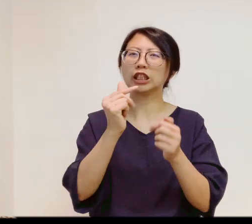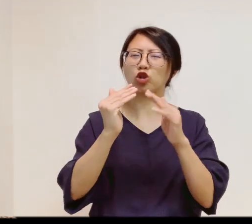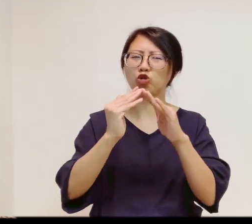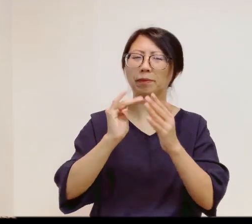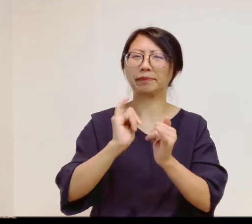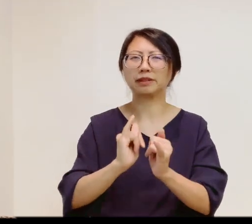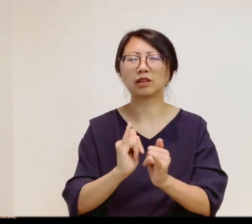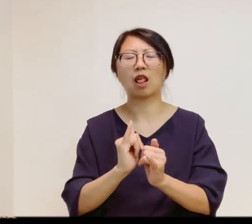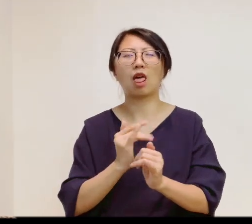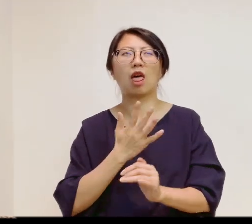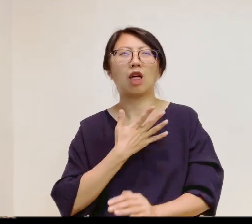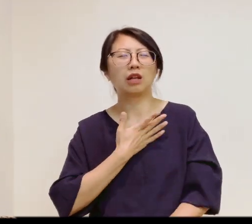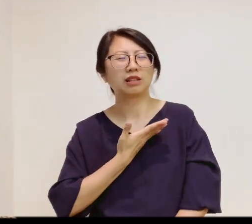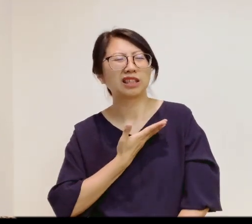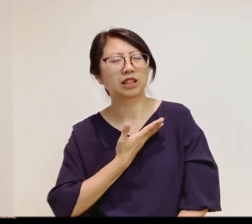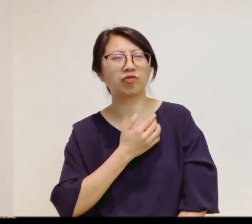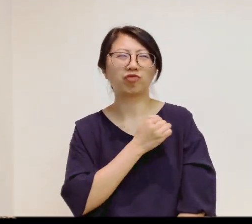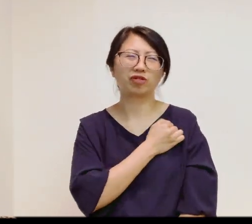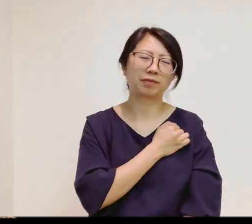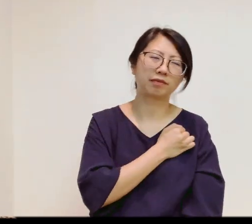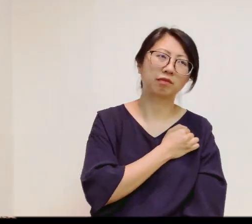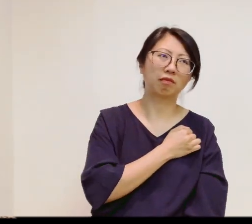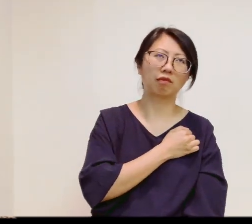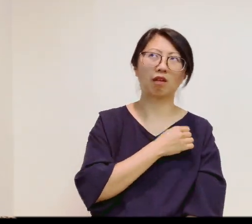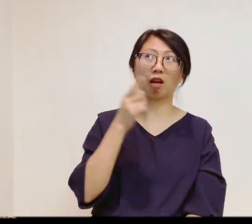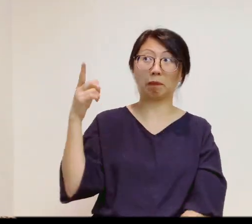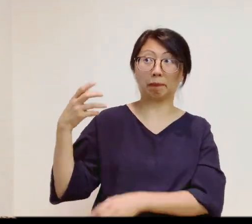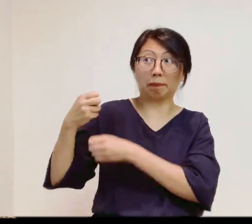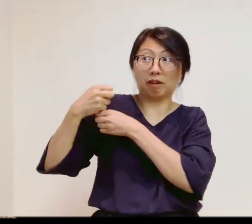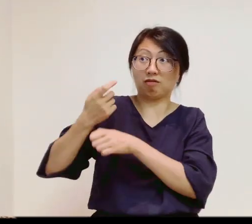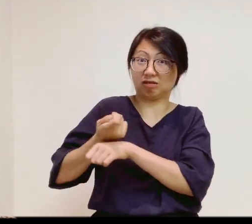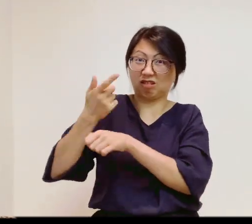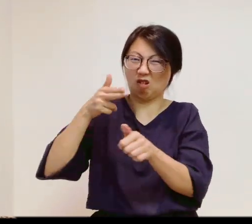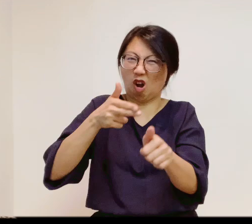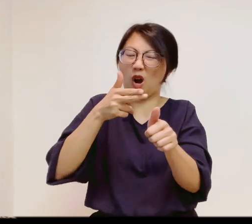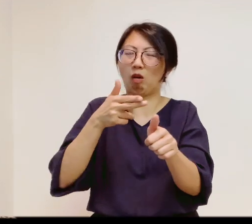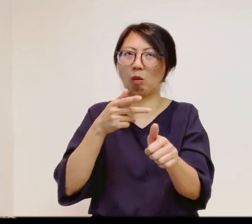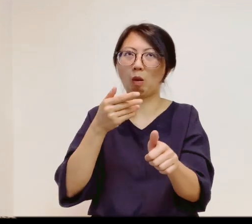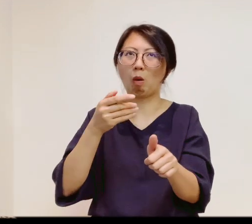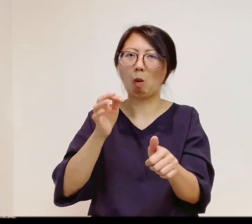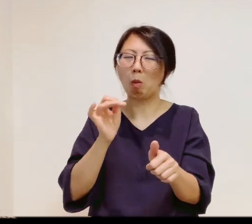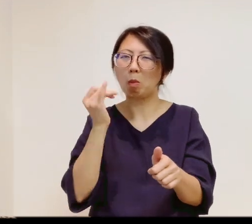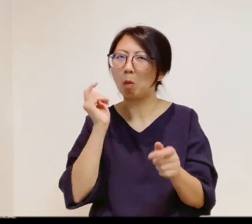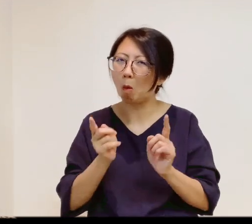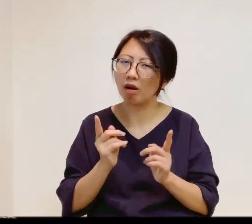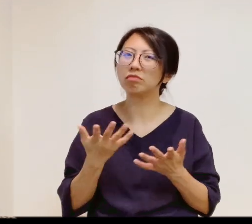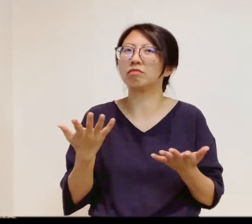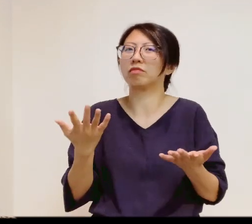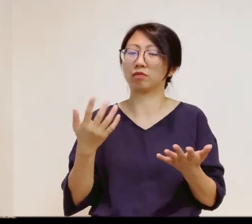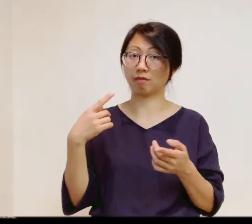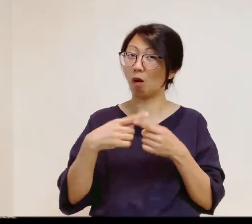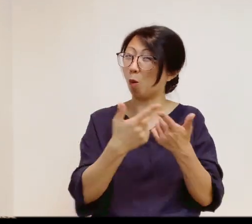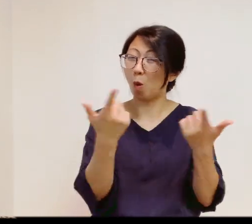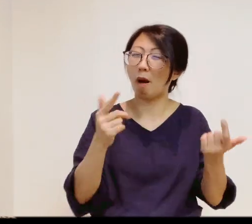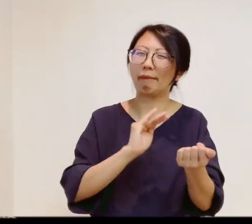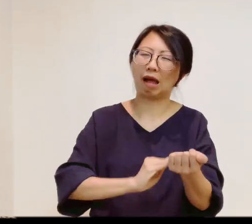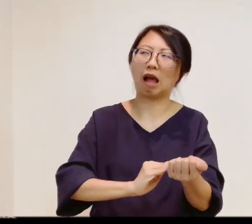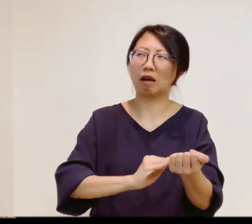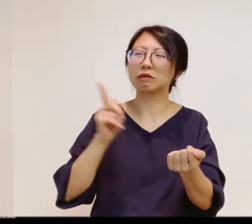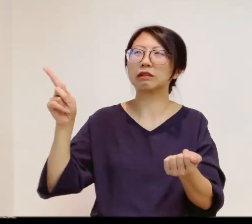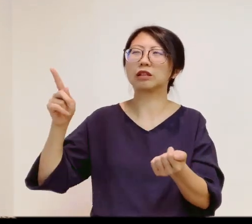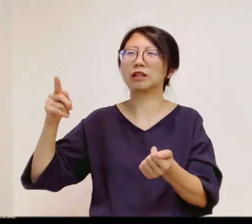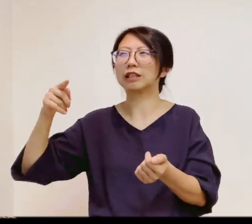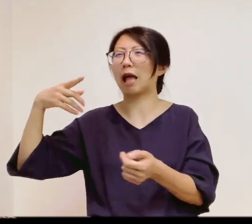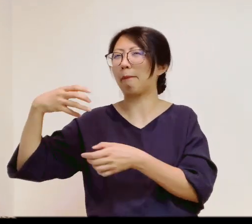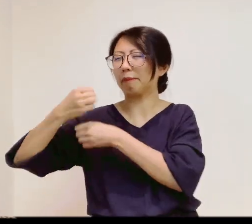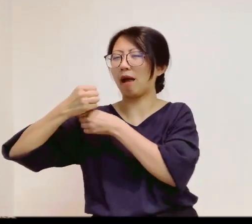咧，佢曾經試過有一次咧，就係即係病咗，過幾兩個星期咧係喺醫院裏邊。咁啊，喂唔即刻崩咗